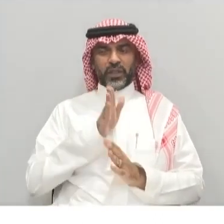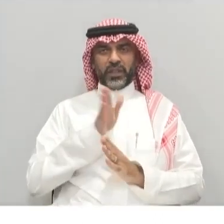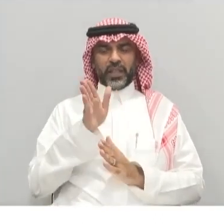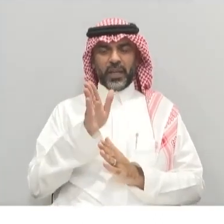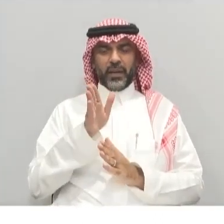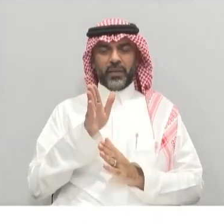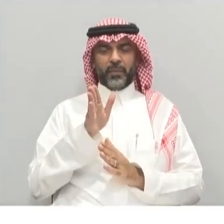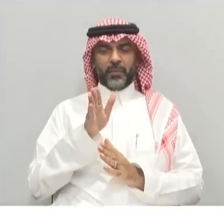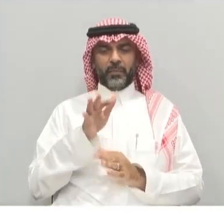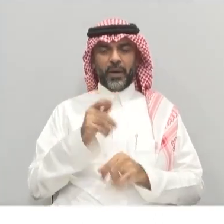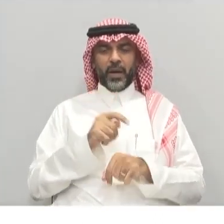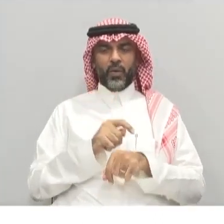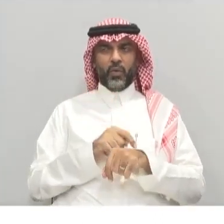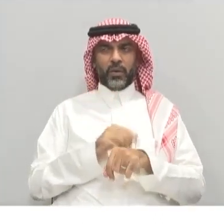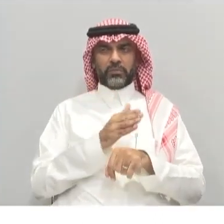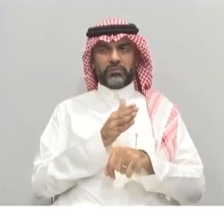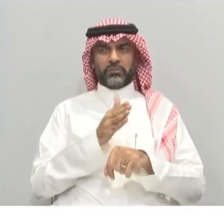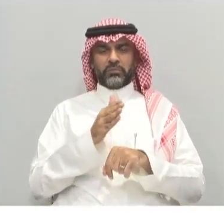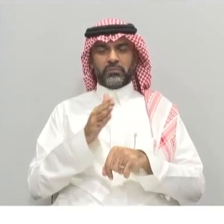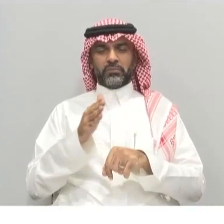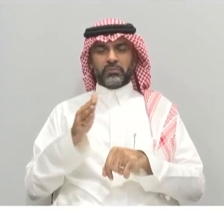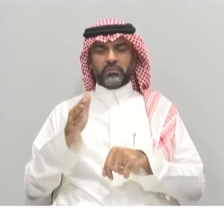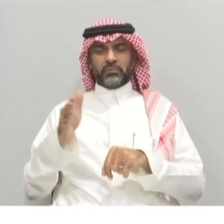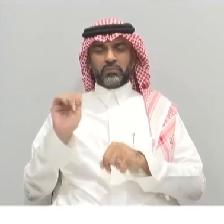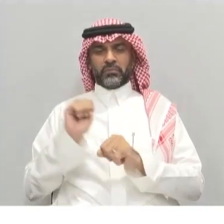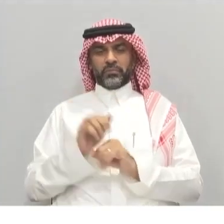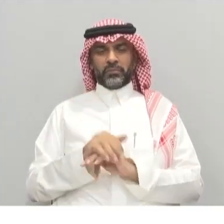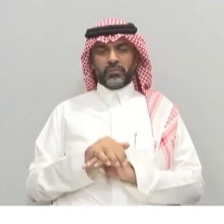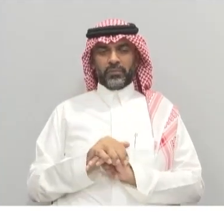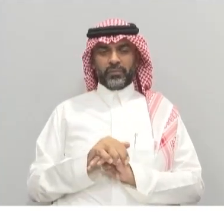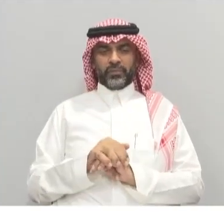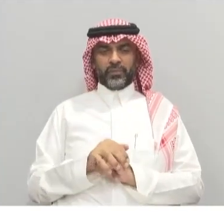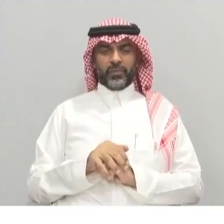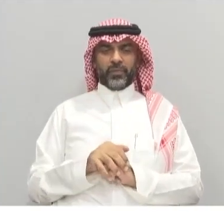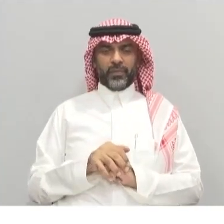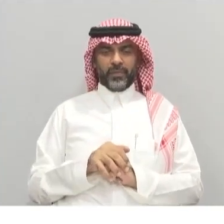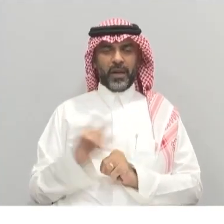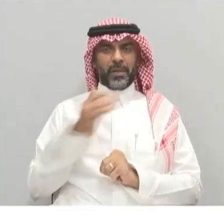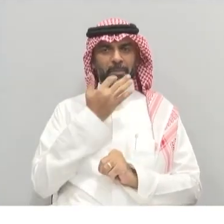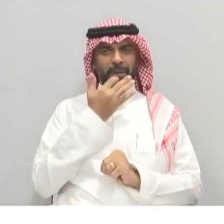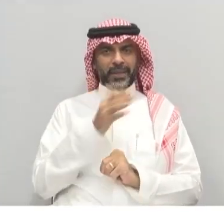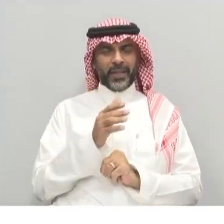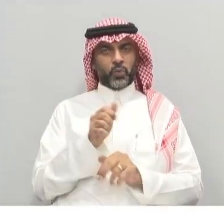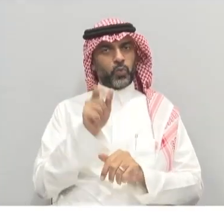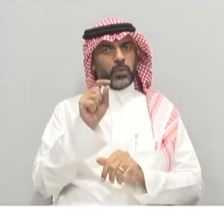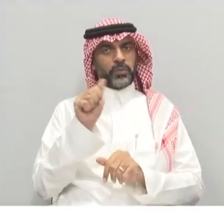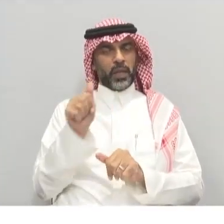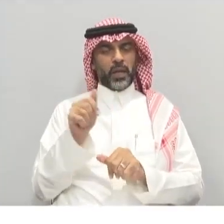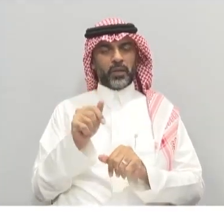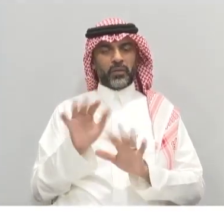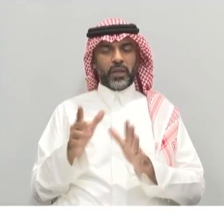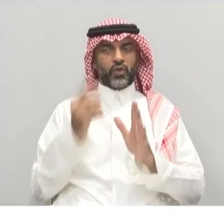بمرور الوقت انها اداه بسيطه وفعاله لتصوير البيانات المستمره وهذا هو شكل